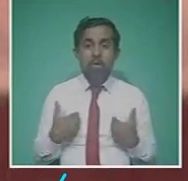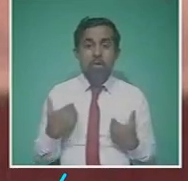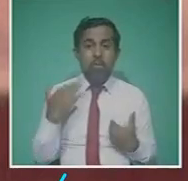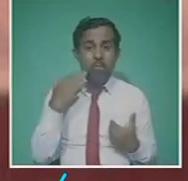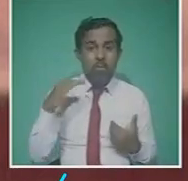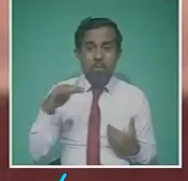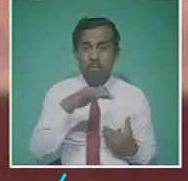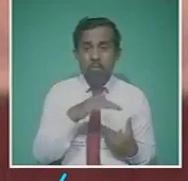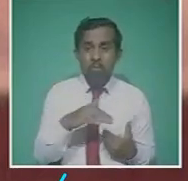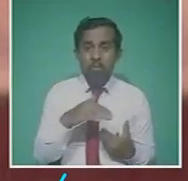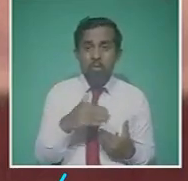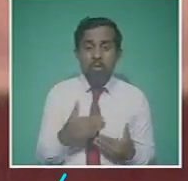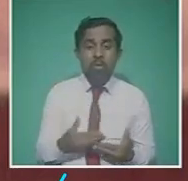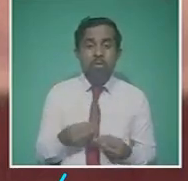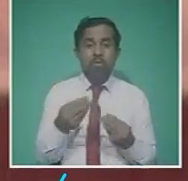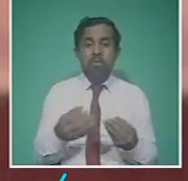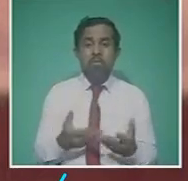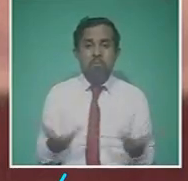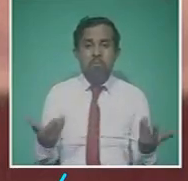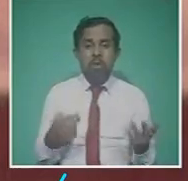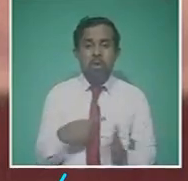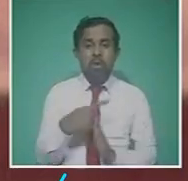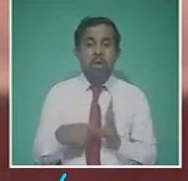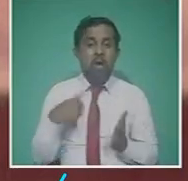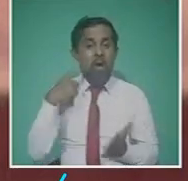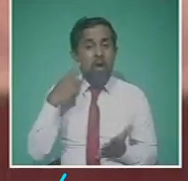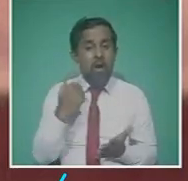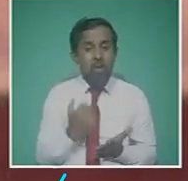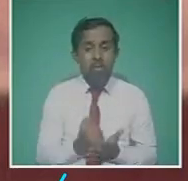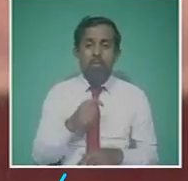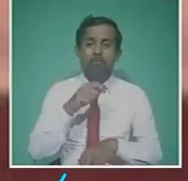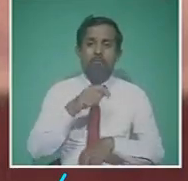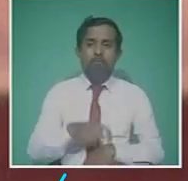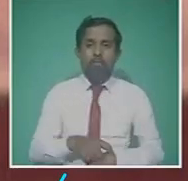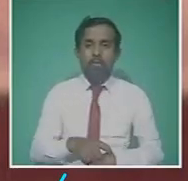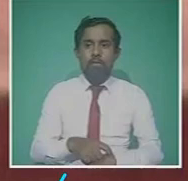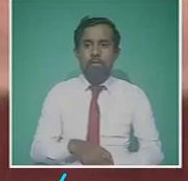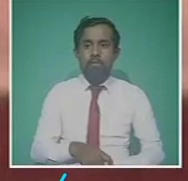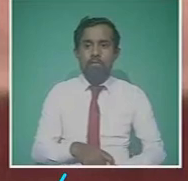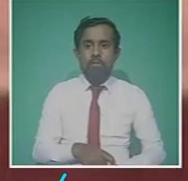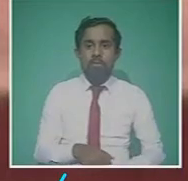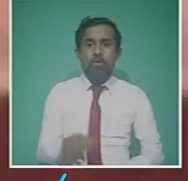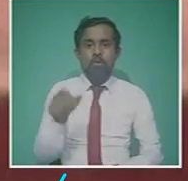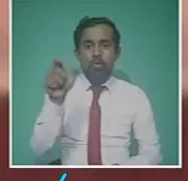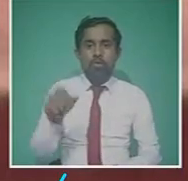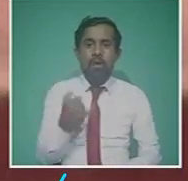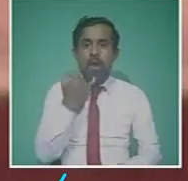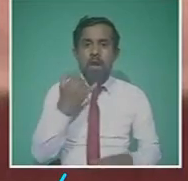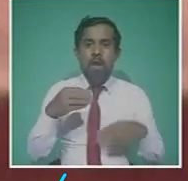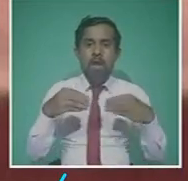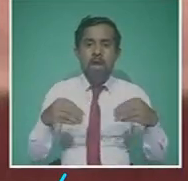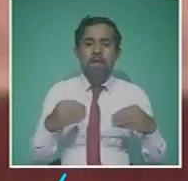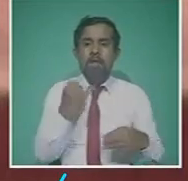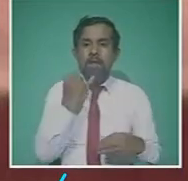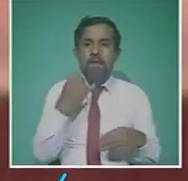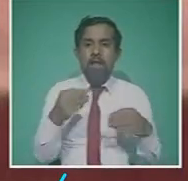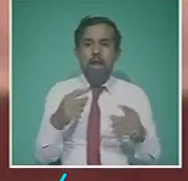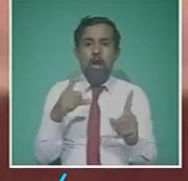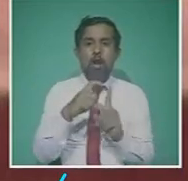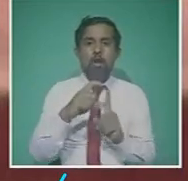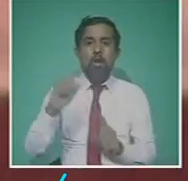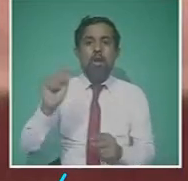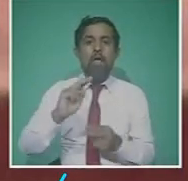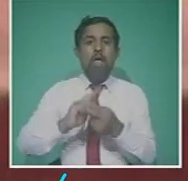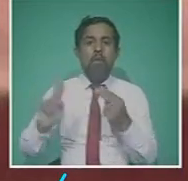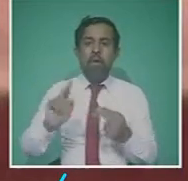වෙනුවෙන් ඉදිරිපත් කරන්න බැරුව ගිය රට අමාරුවම වැටිච්ච වෙලාවේ දැන් මෙතුමන්ලට හරි ලේසි හරි සරලයි ඩොලර් එවන්න